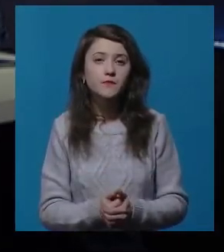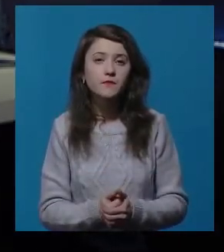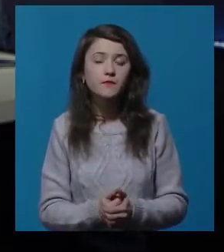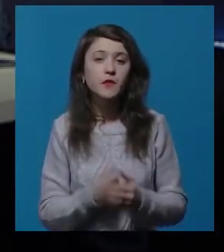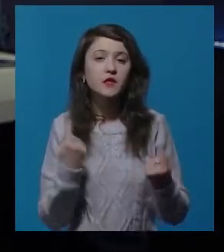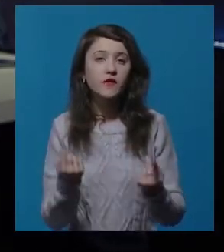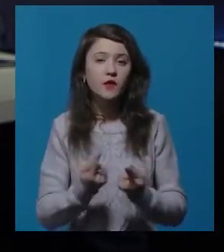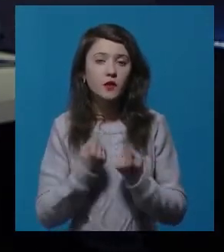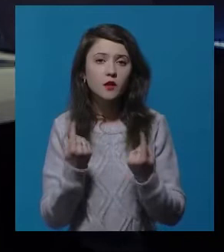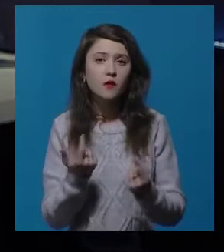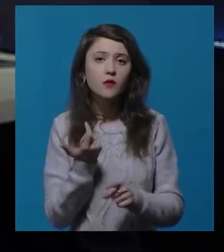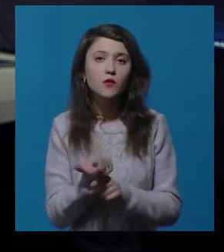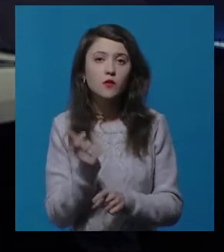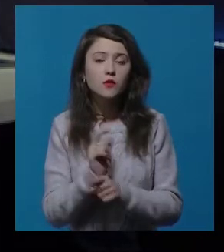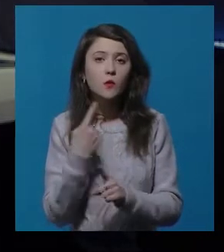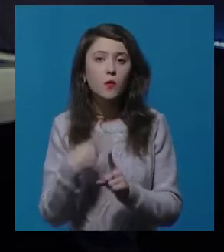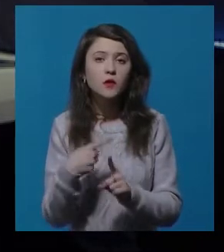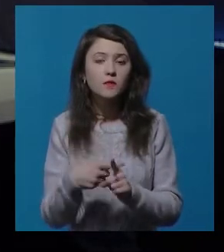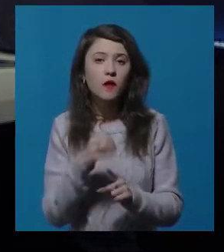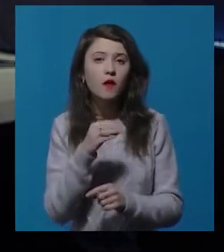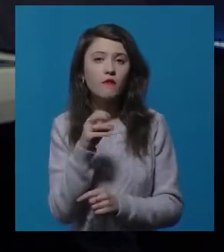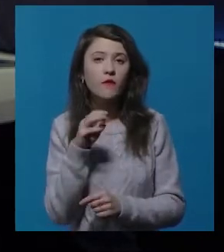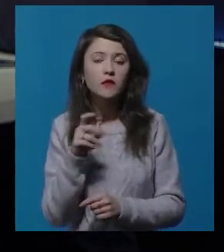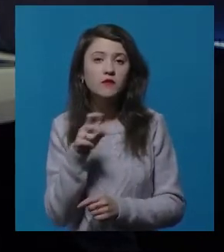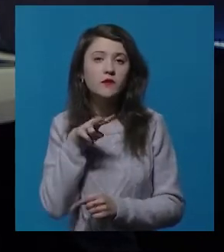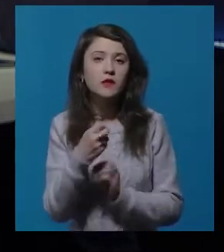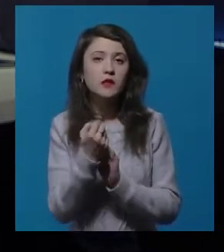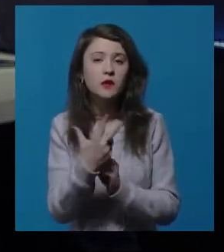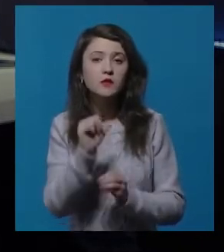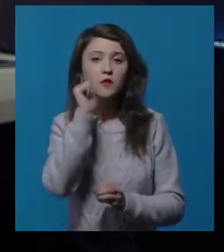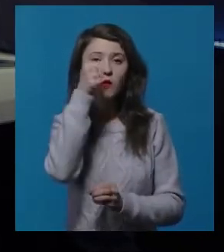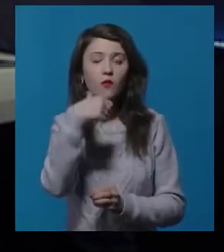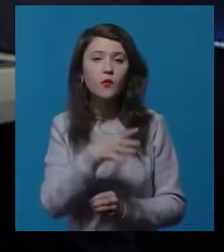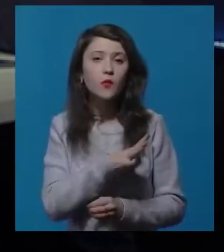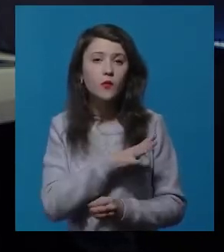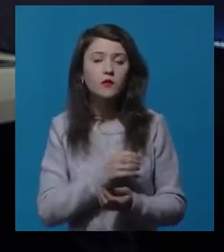Звичайно, дуже позитивний ефект був. Тобто з 2013 року було